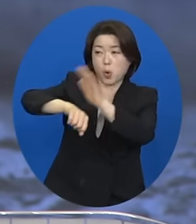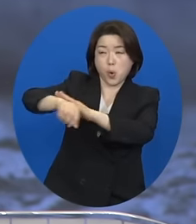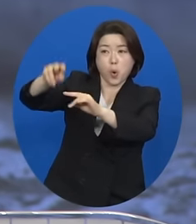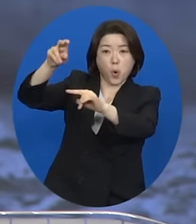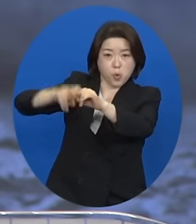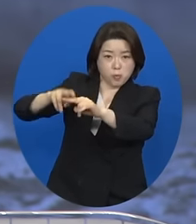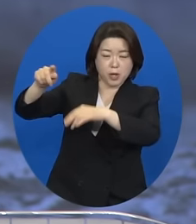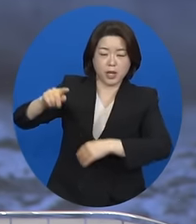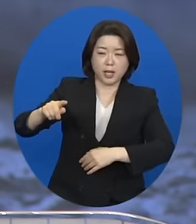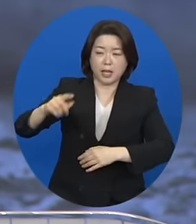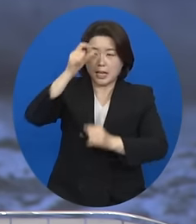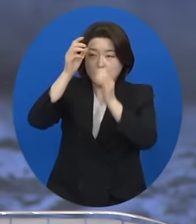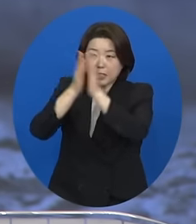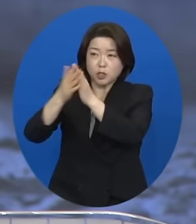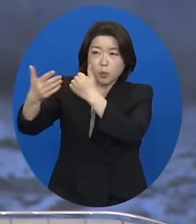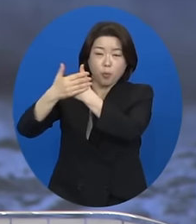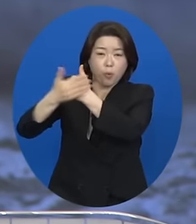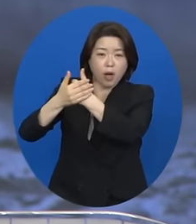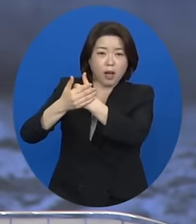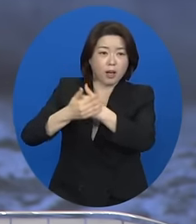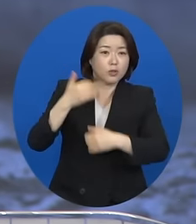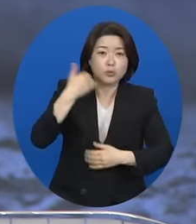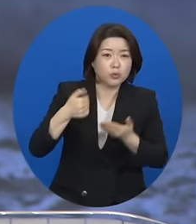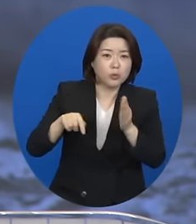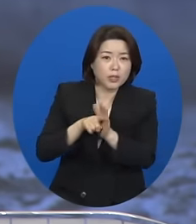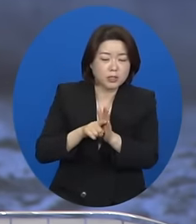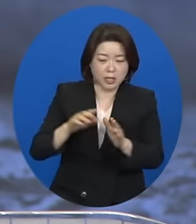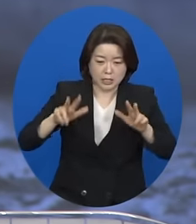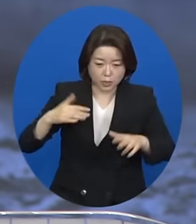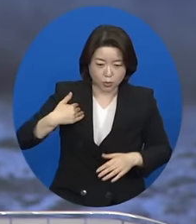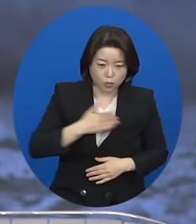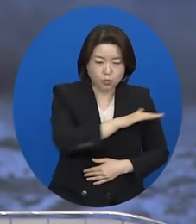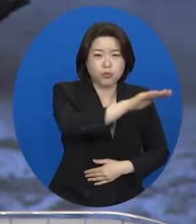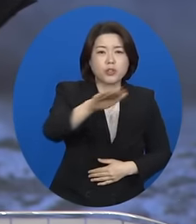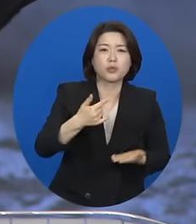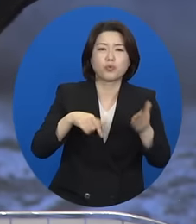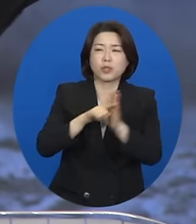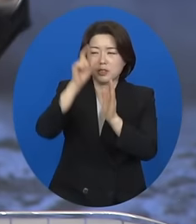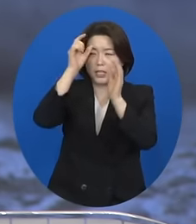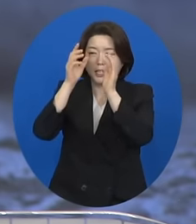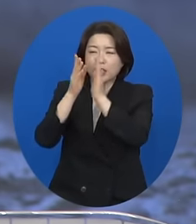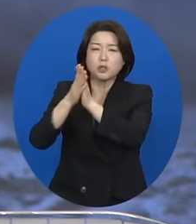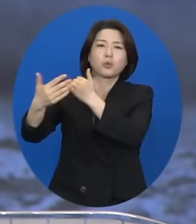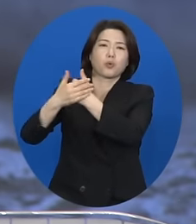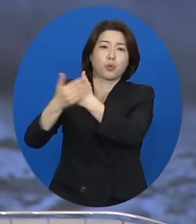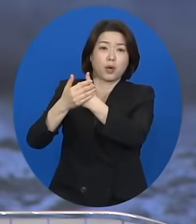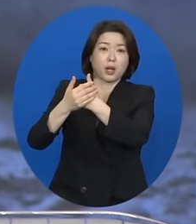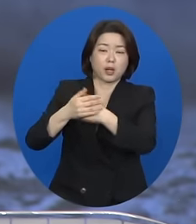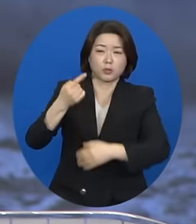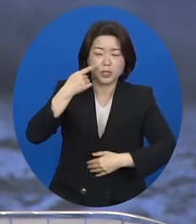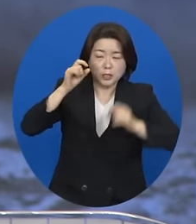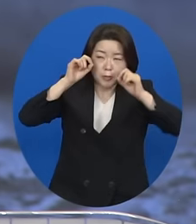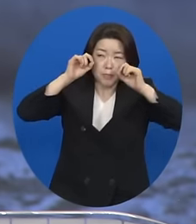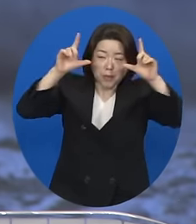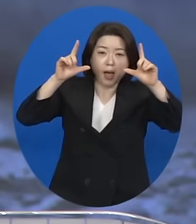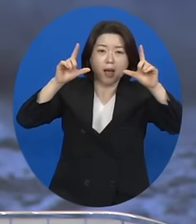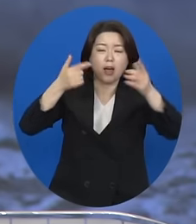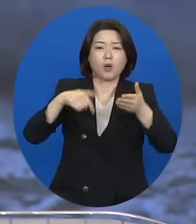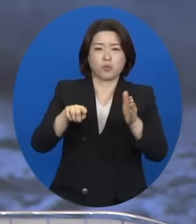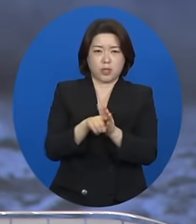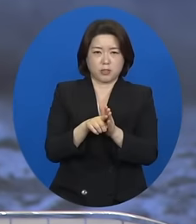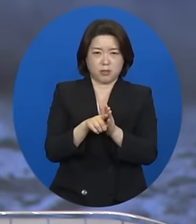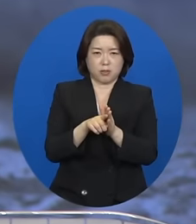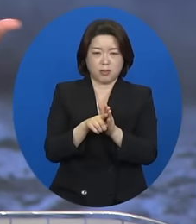누구를 위해 기도할까요 지금 저와 여러분 기도하고 계십니다 우리의 눈이 활짝 열리기를 하나님 능력이 없는 것이 아니라 이미